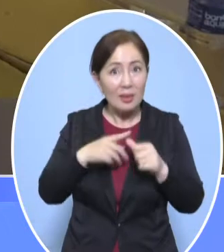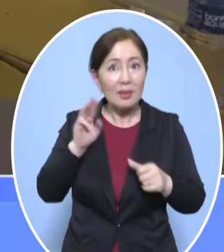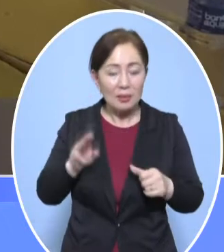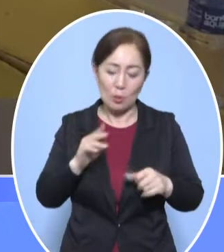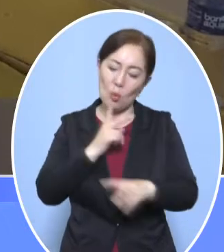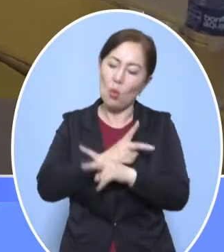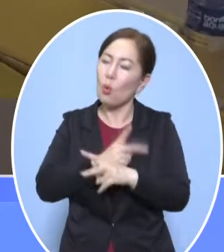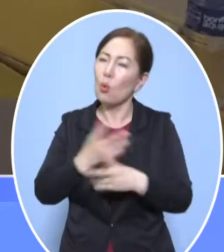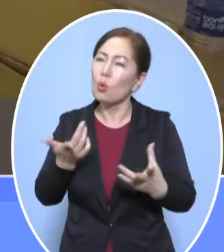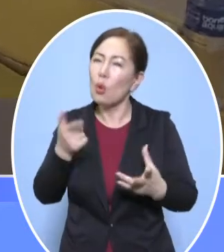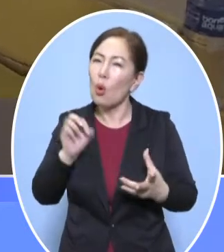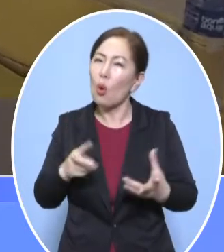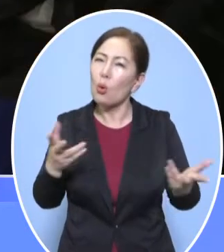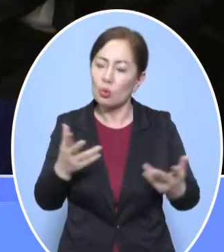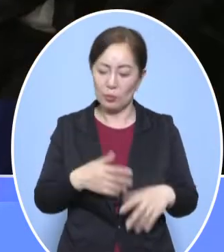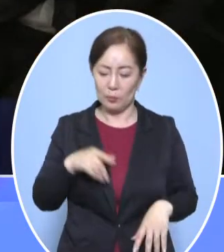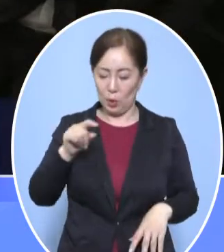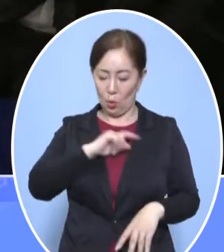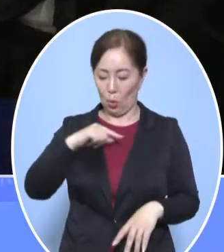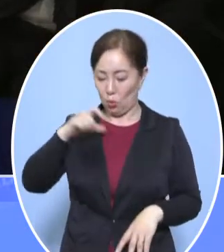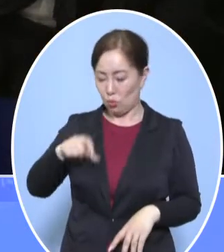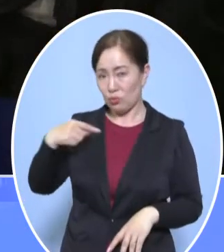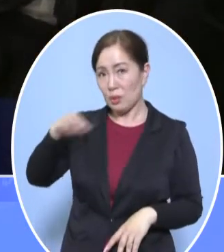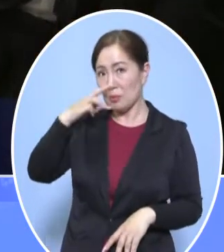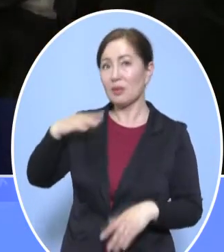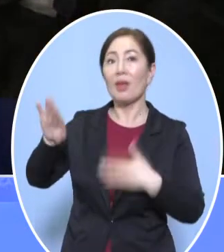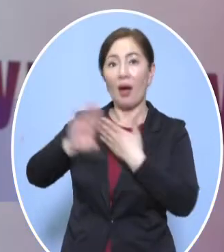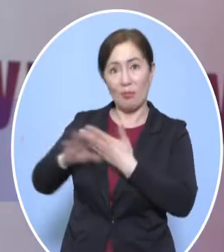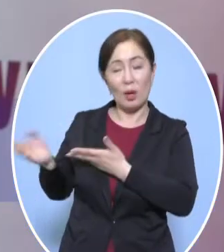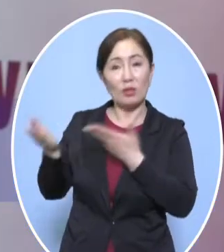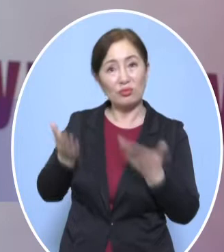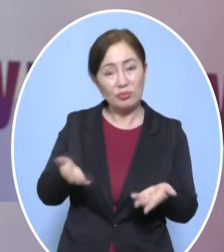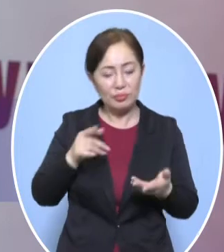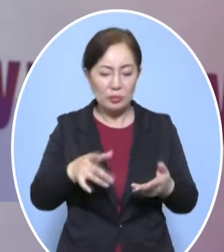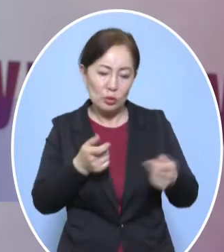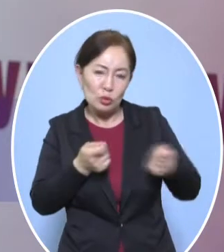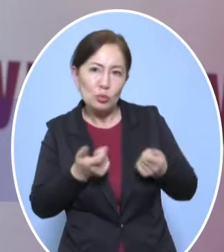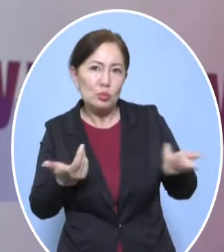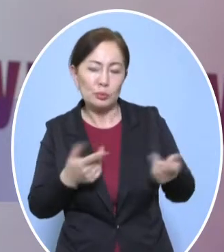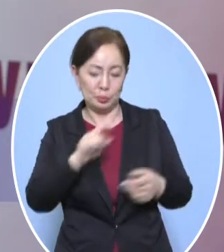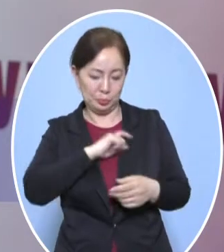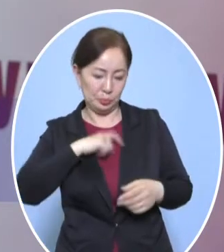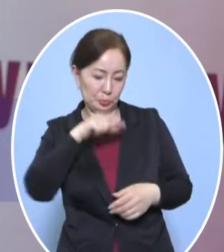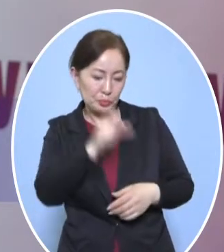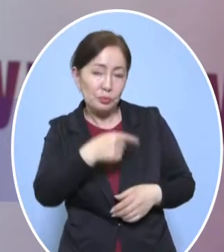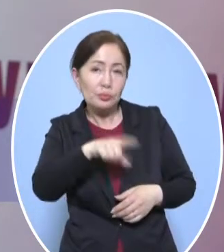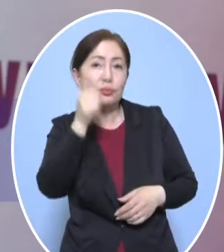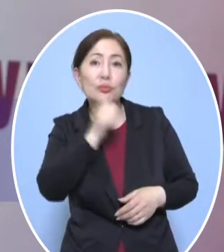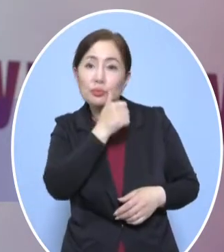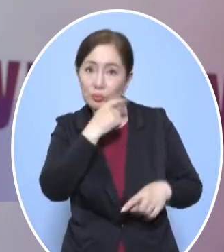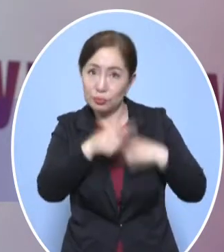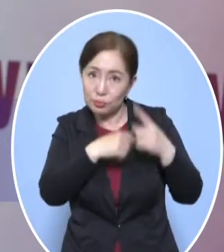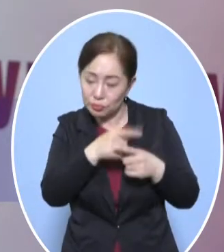За хууль маань яг гол нь юу вэ гэхээр нөгөө тухайн хувь хүний мэдээллийг хамгаалах. За энэ цогцолтол маань өөрөглөх юм бол хувь хүний нууцын тухай хуулийн